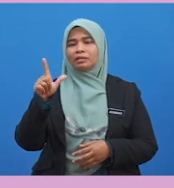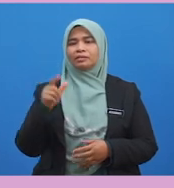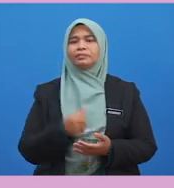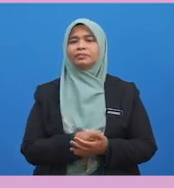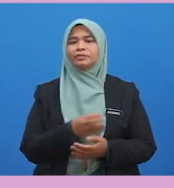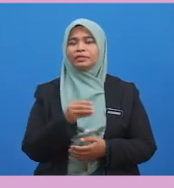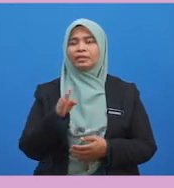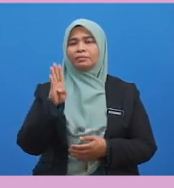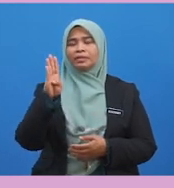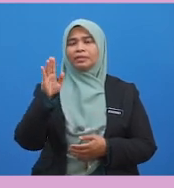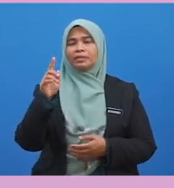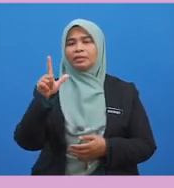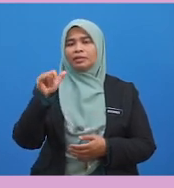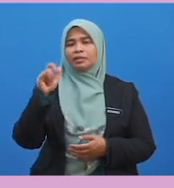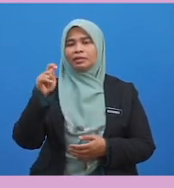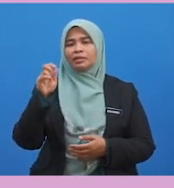lateral.